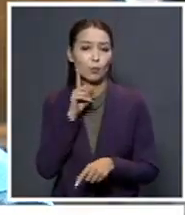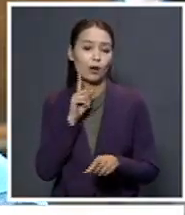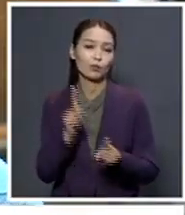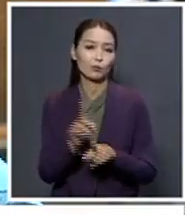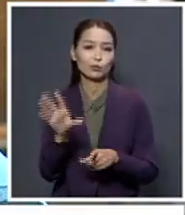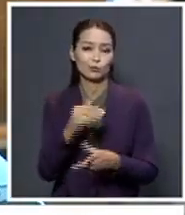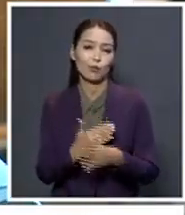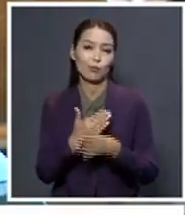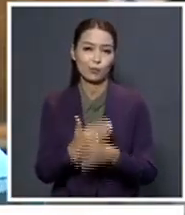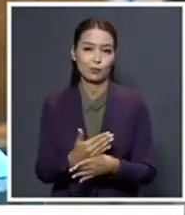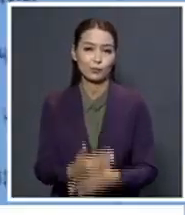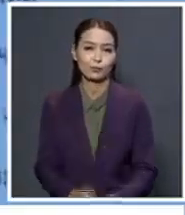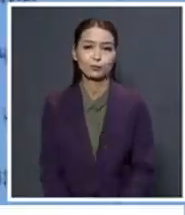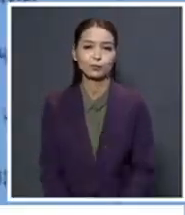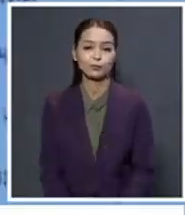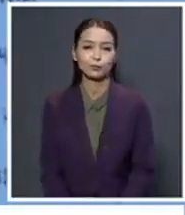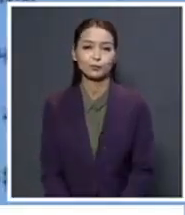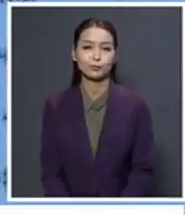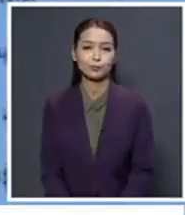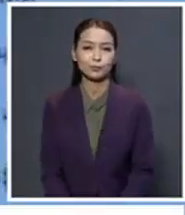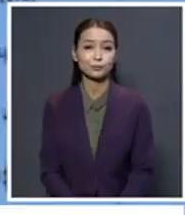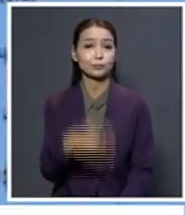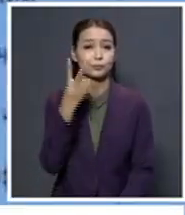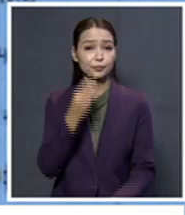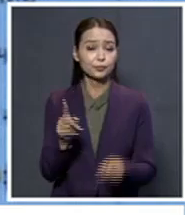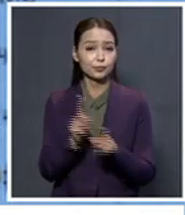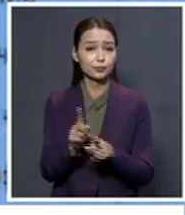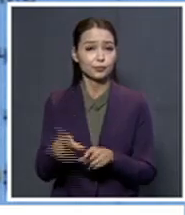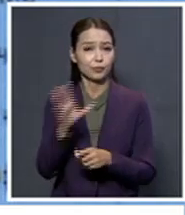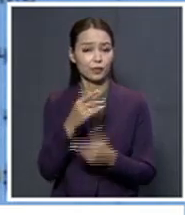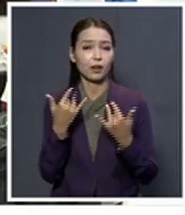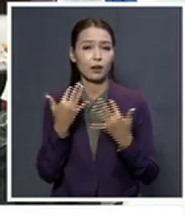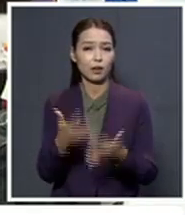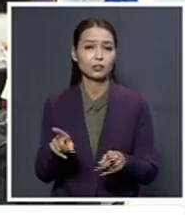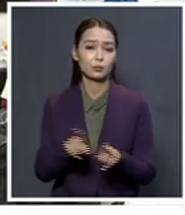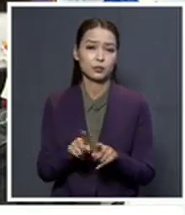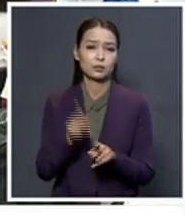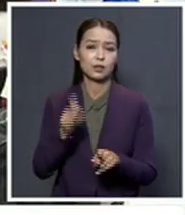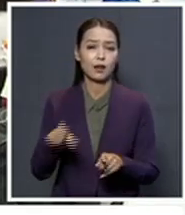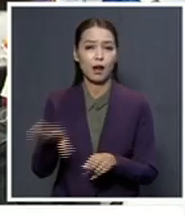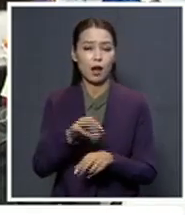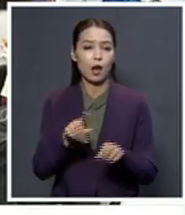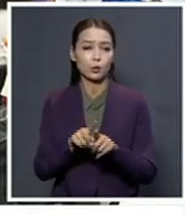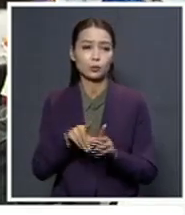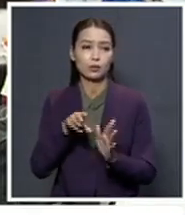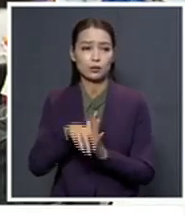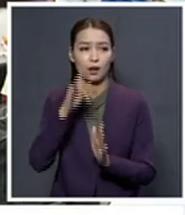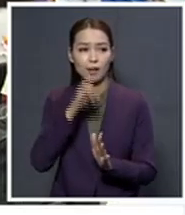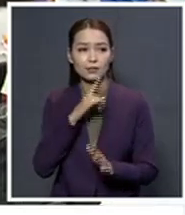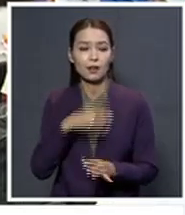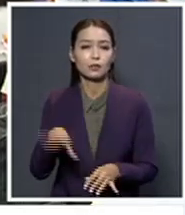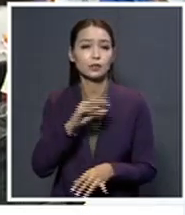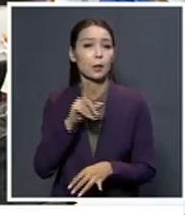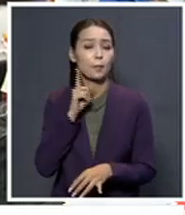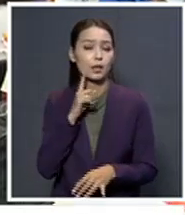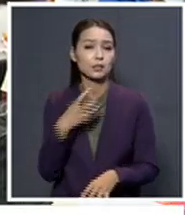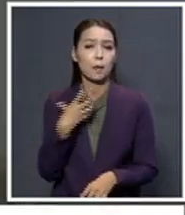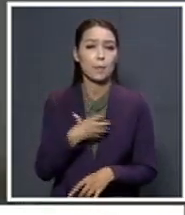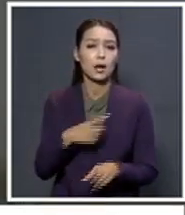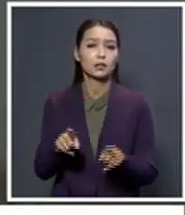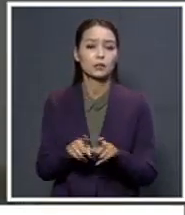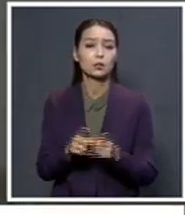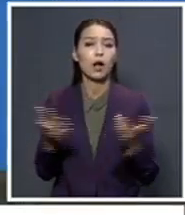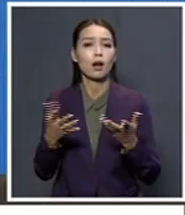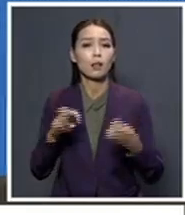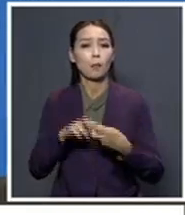бірігіп жеңсек дейміз. Екі күндік шарада бірнеше панельдік сессия мен шеберлік сабақтар өткізіледі. Ең бастысы жастардың маңызды мәселелерін